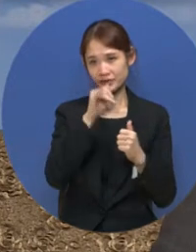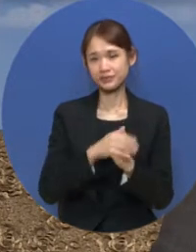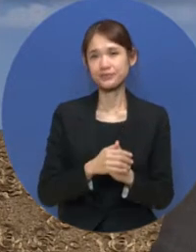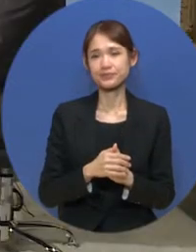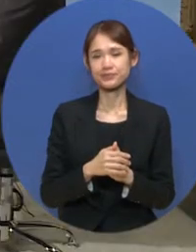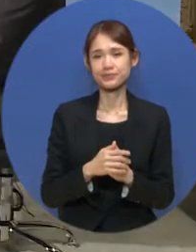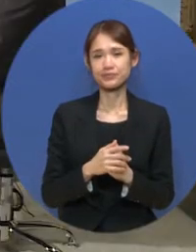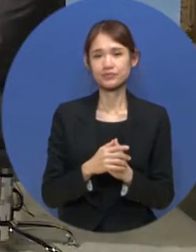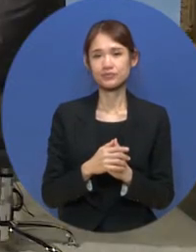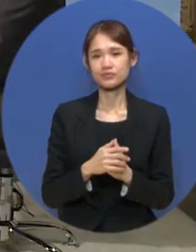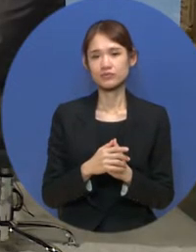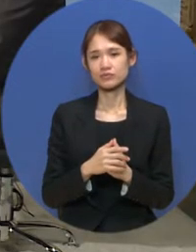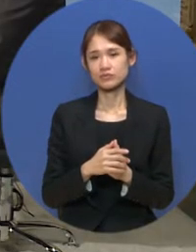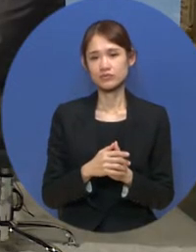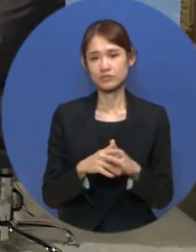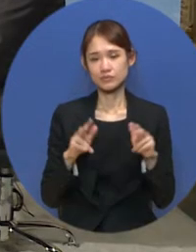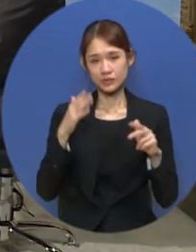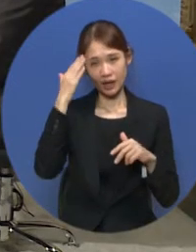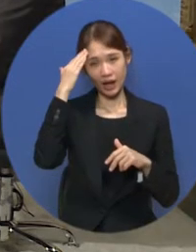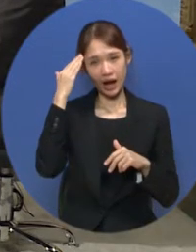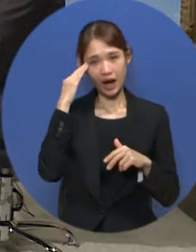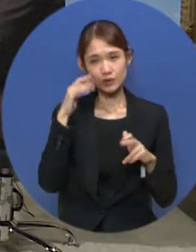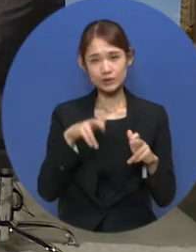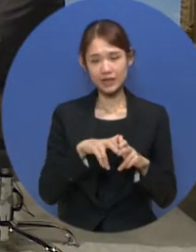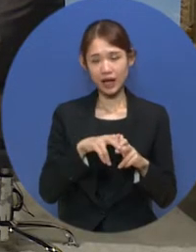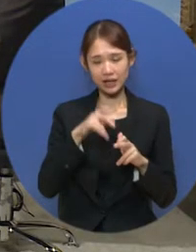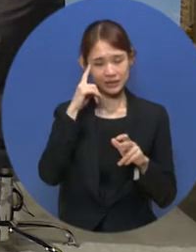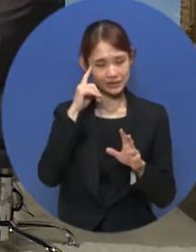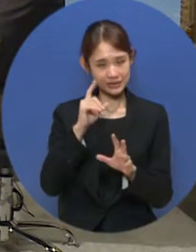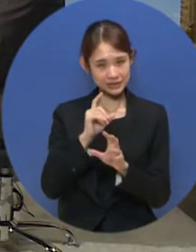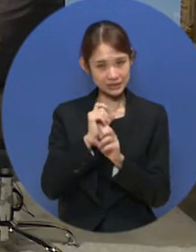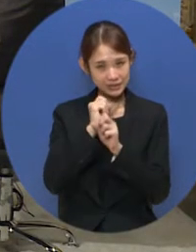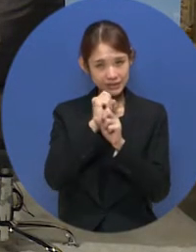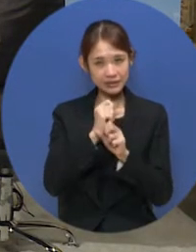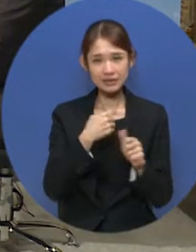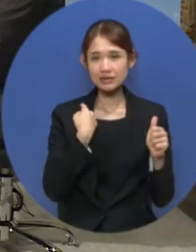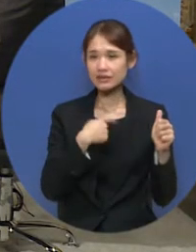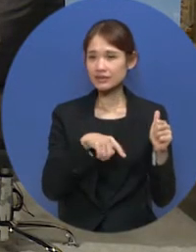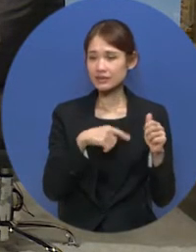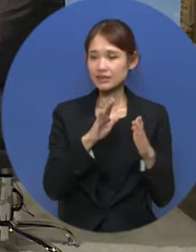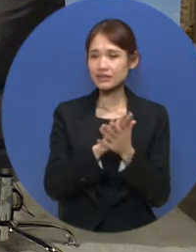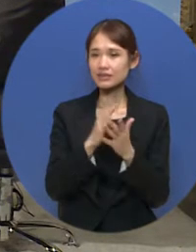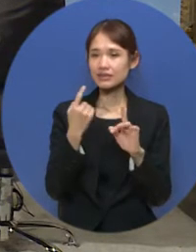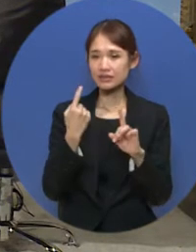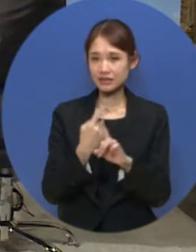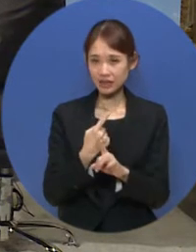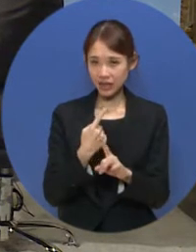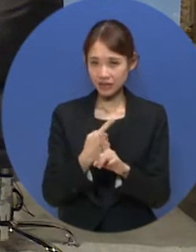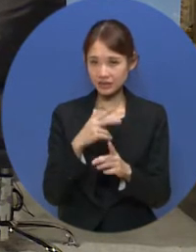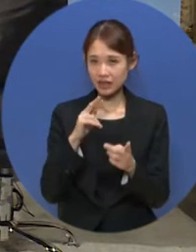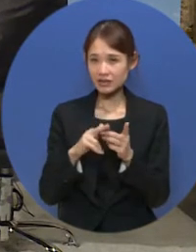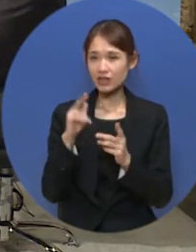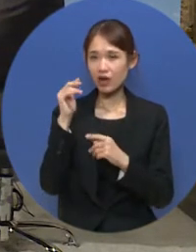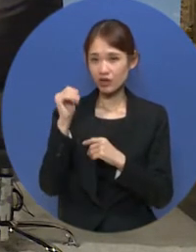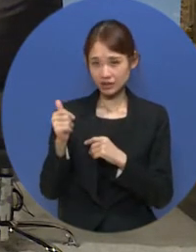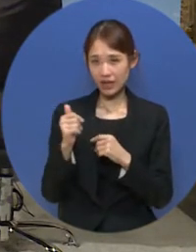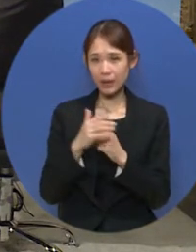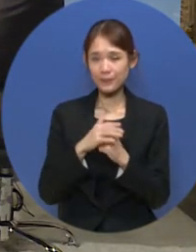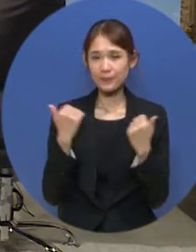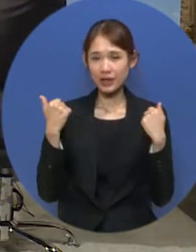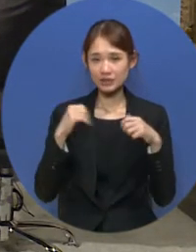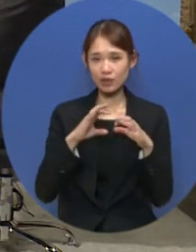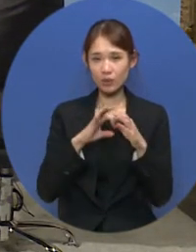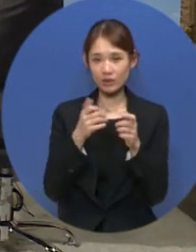네. 그러면은 지금 이제 장애인 센터에 센터장이시고 네. 또 이제 패션